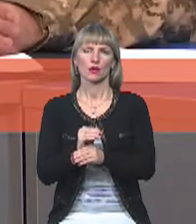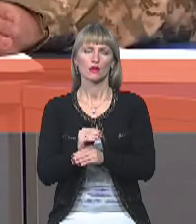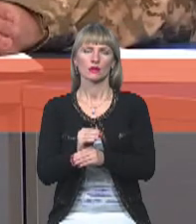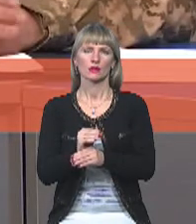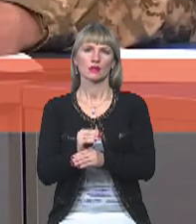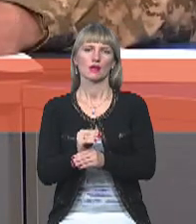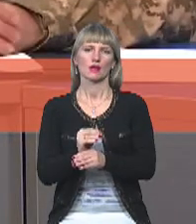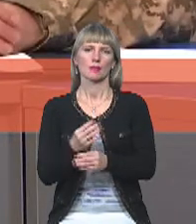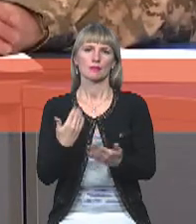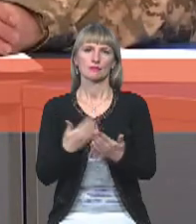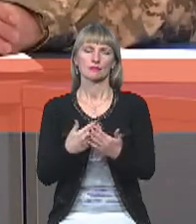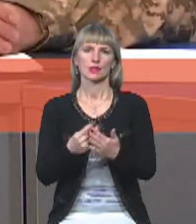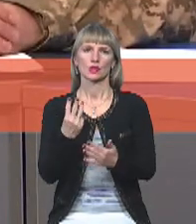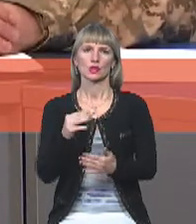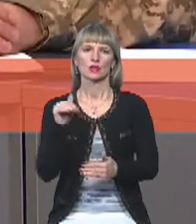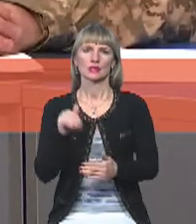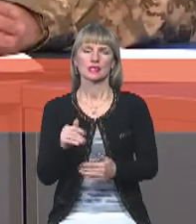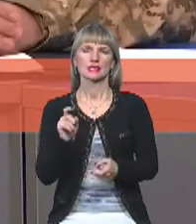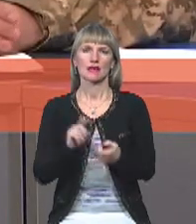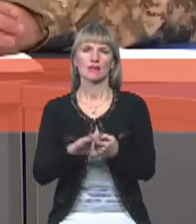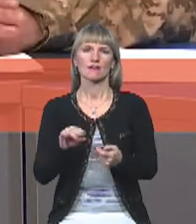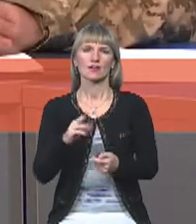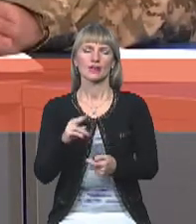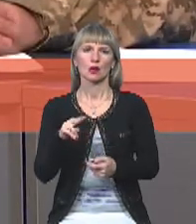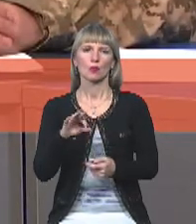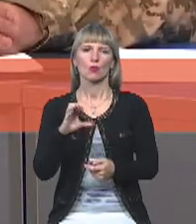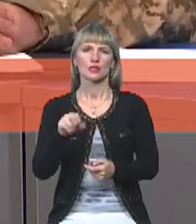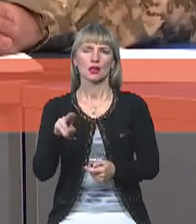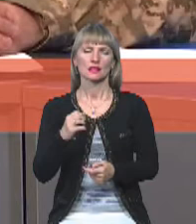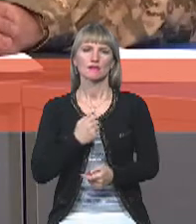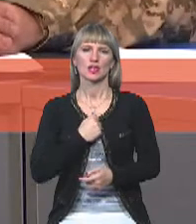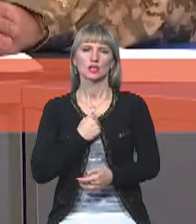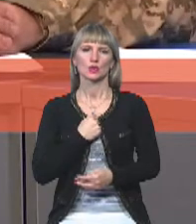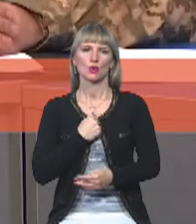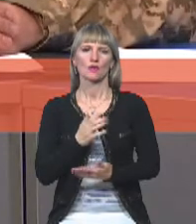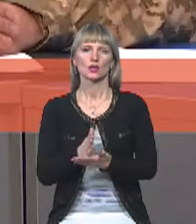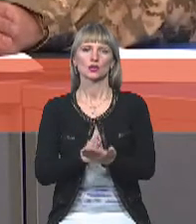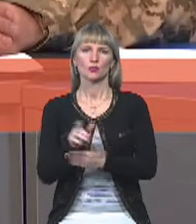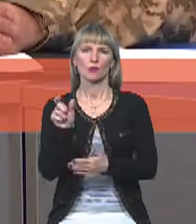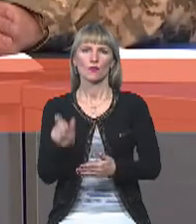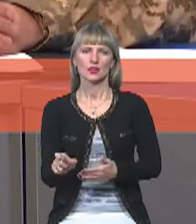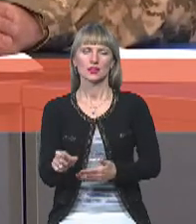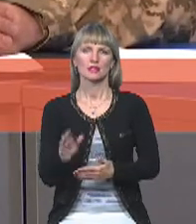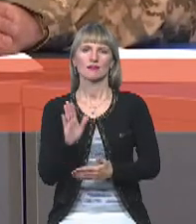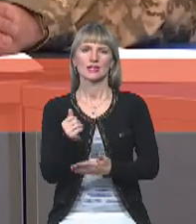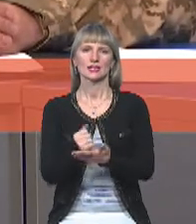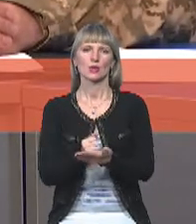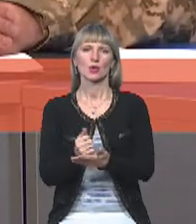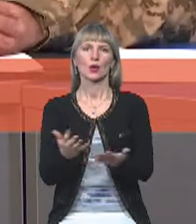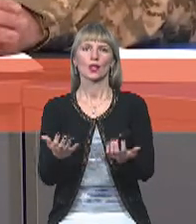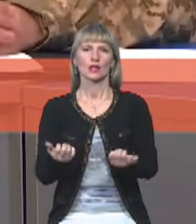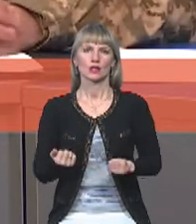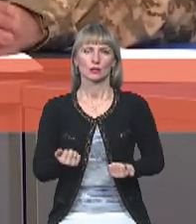біля 3000, ну це в залежності від посади, які, скажімо так, військовослужбовець в резерві